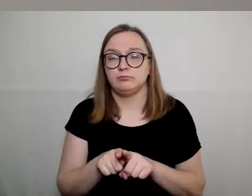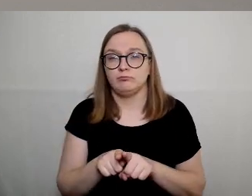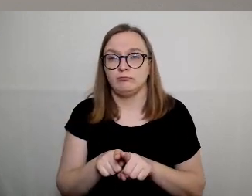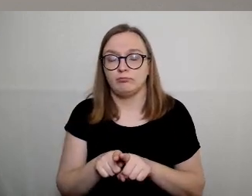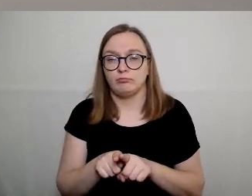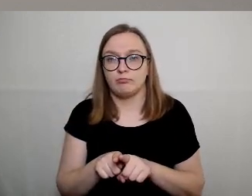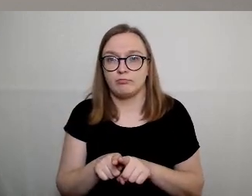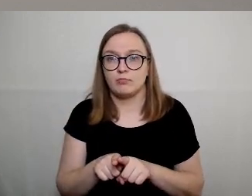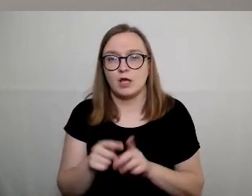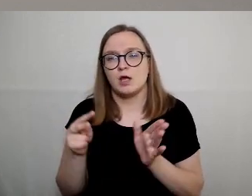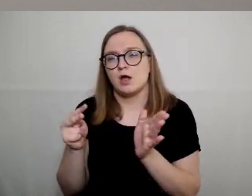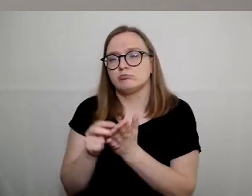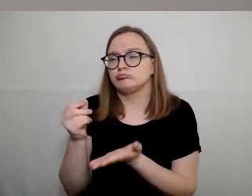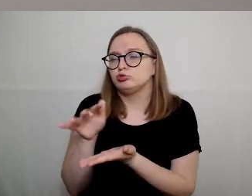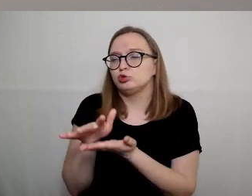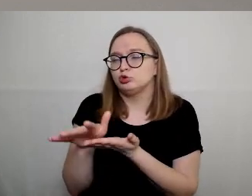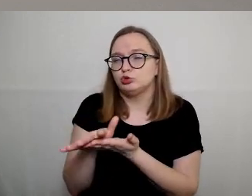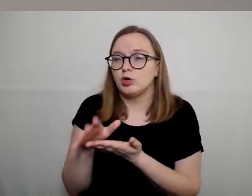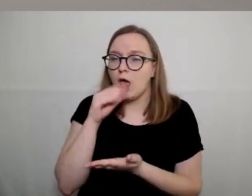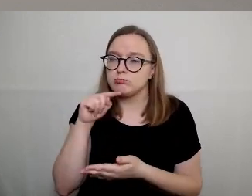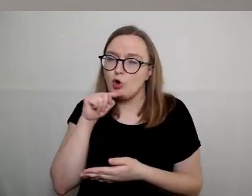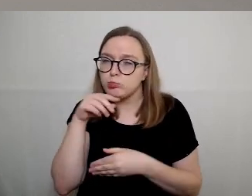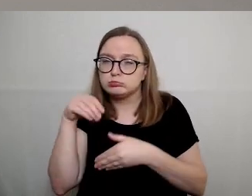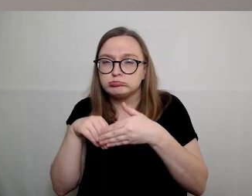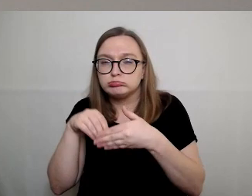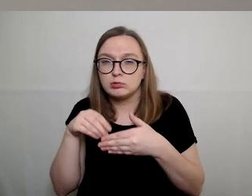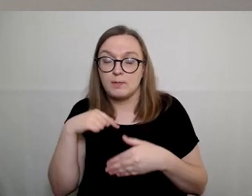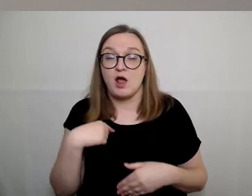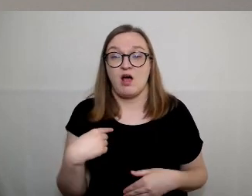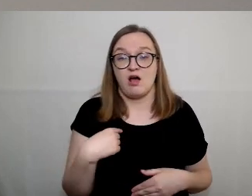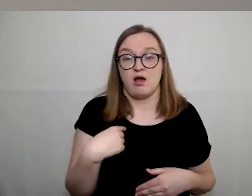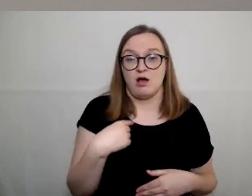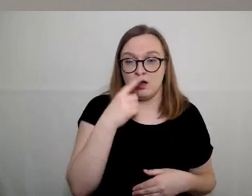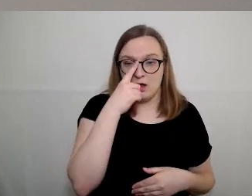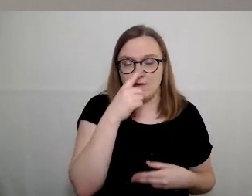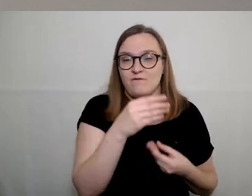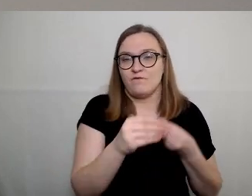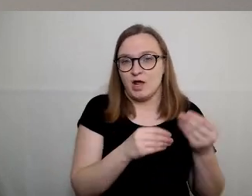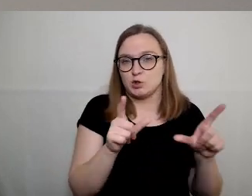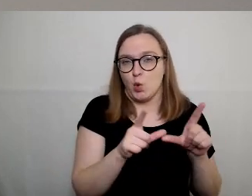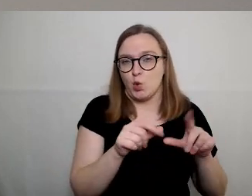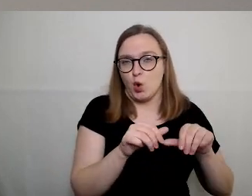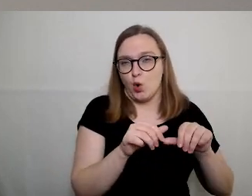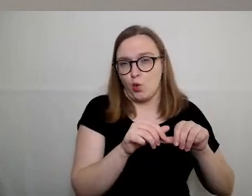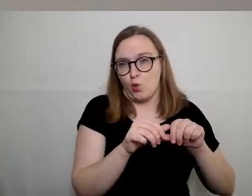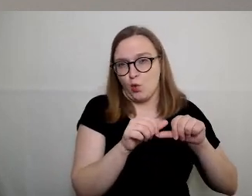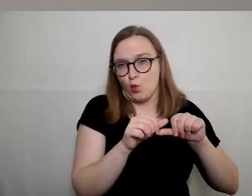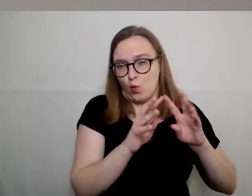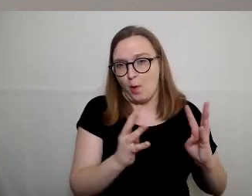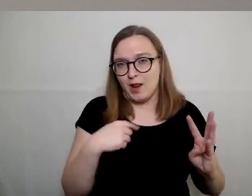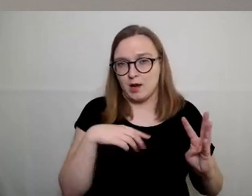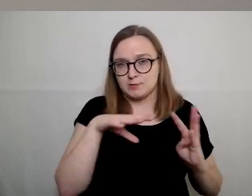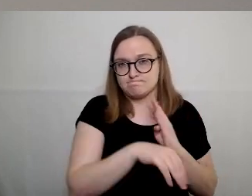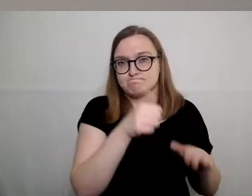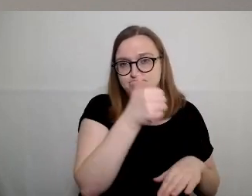kaštus, kurie, tarkime, man kaip verslo ir ūkio komiteto pirmininkui, dirbant šitą darbą, matosi,